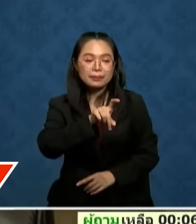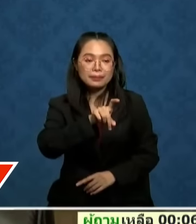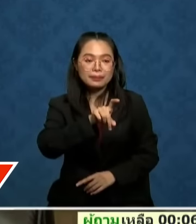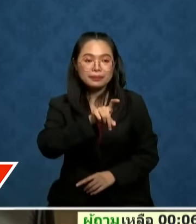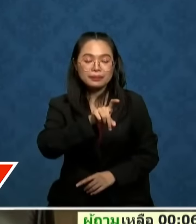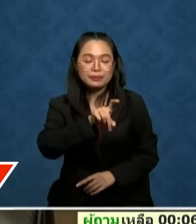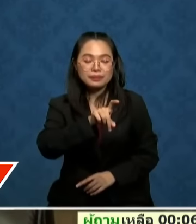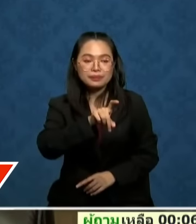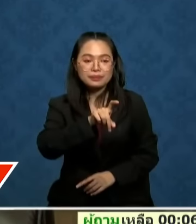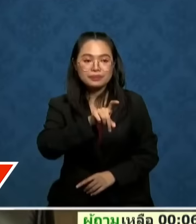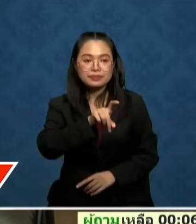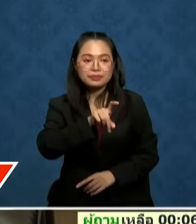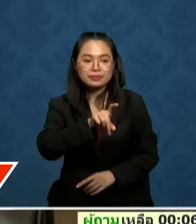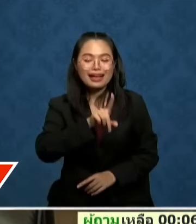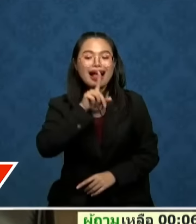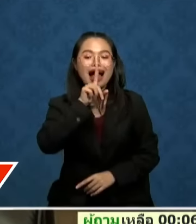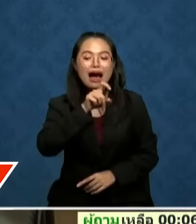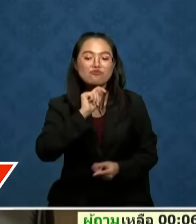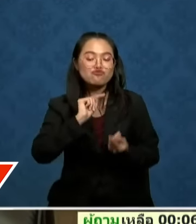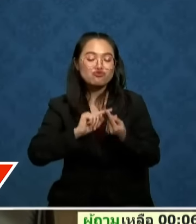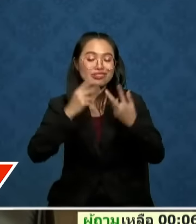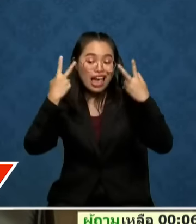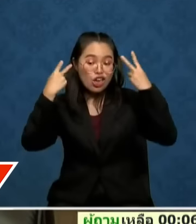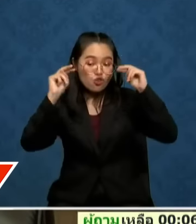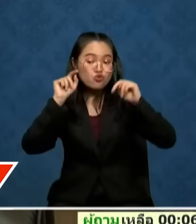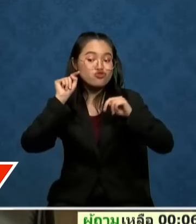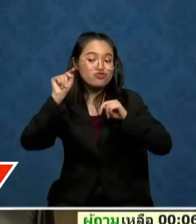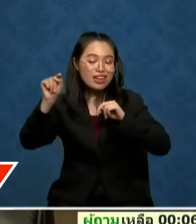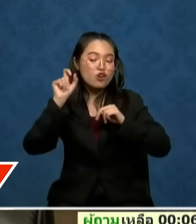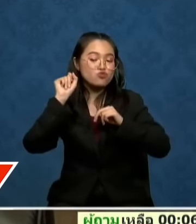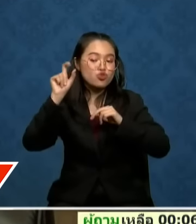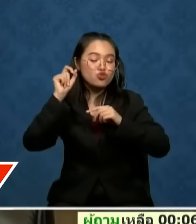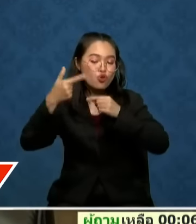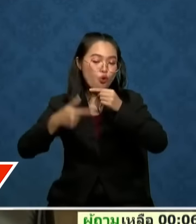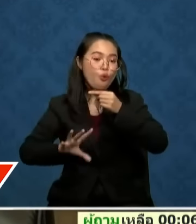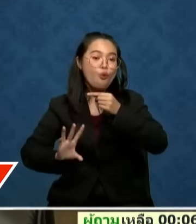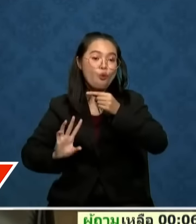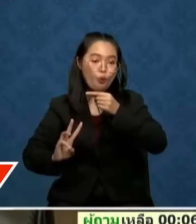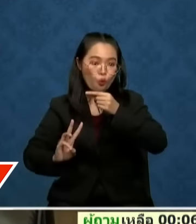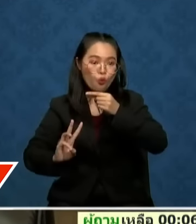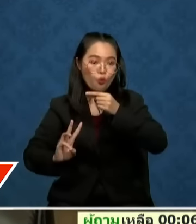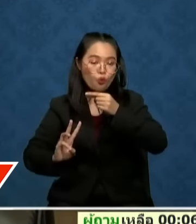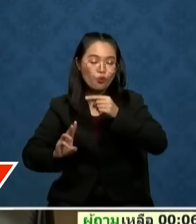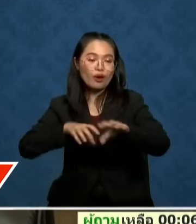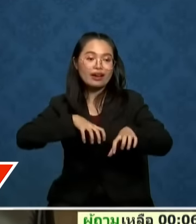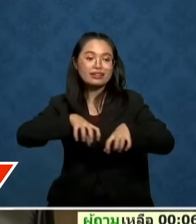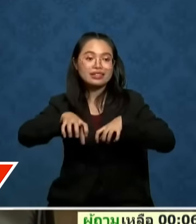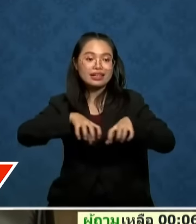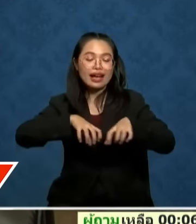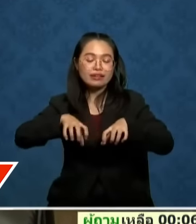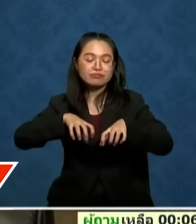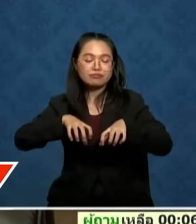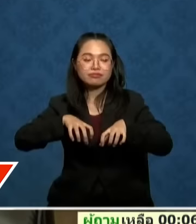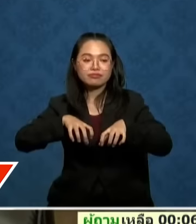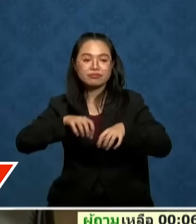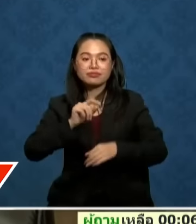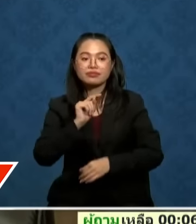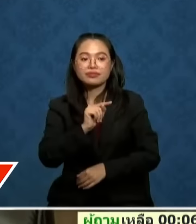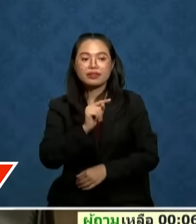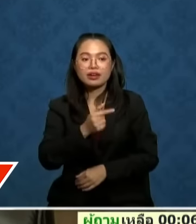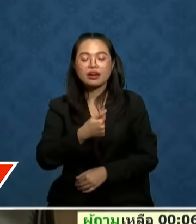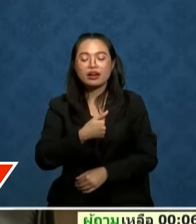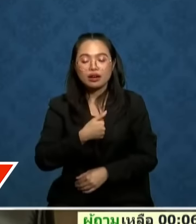กับคำสั่งการ6ข้อนั้นแต่เป็นปัญหาในเชิงนโยบายของการบริหารจัดการการเพื่อส่งเสริมการลงทุนของรัฐบาลนี้ครับผ